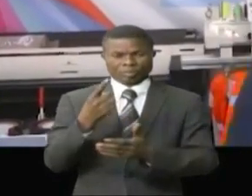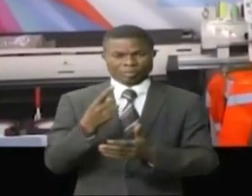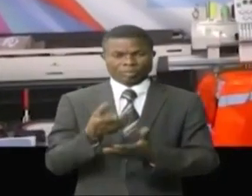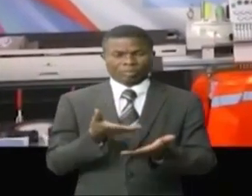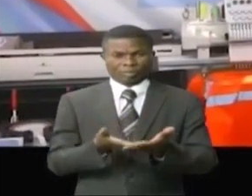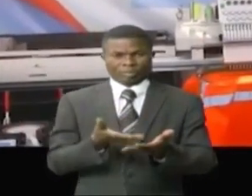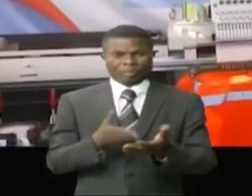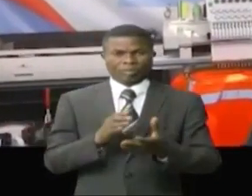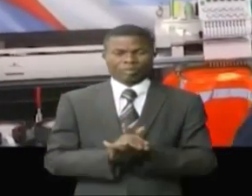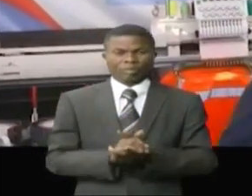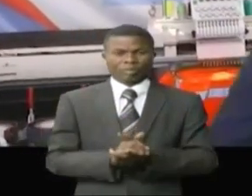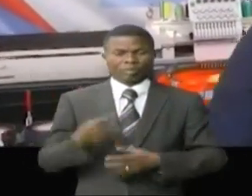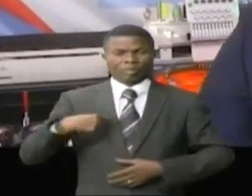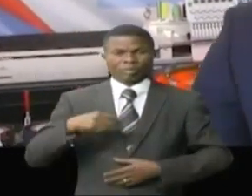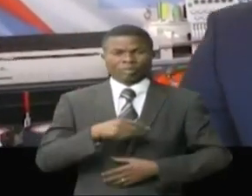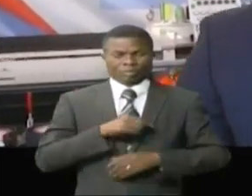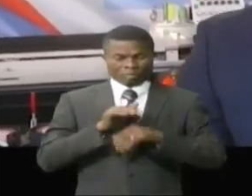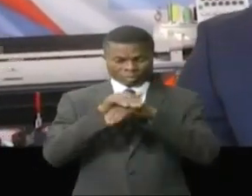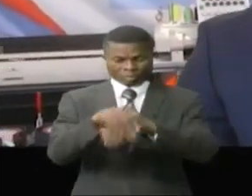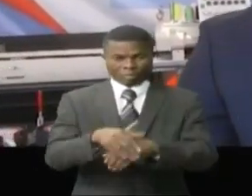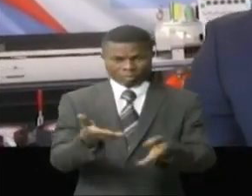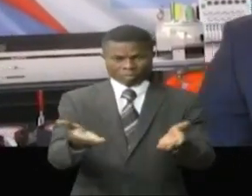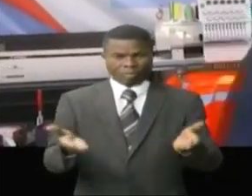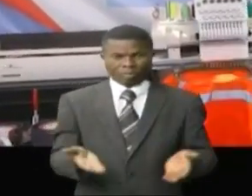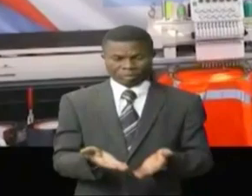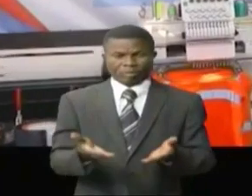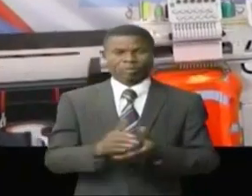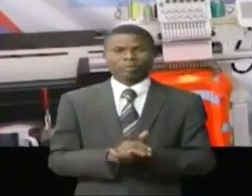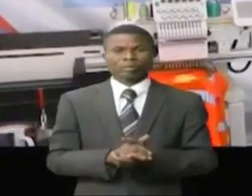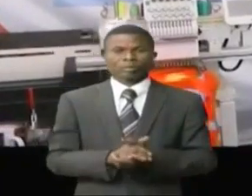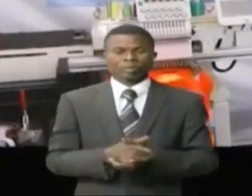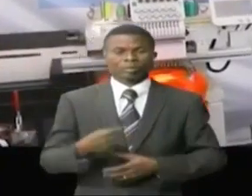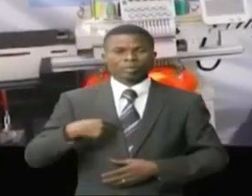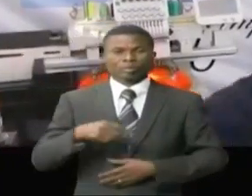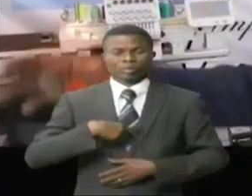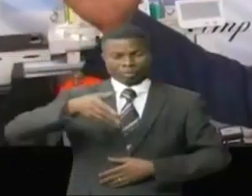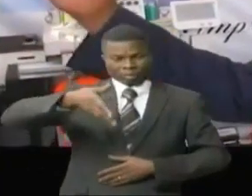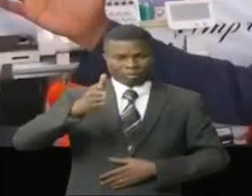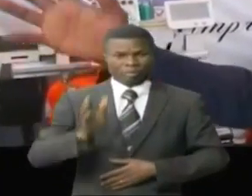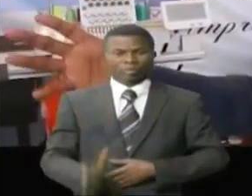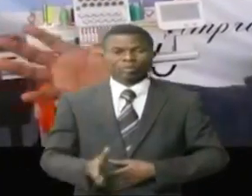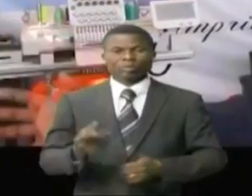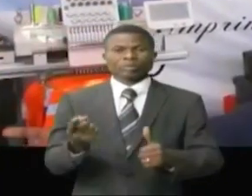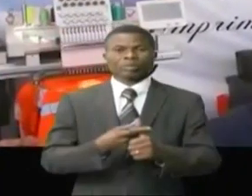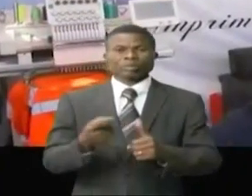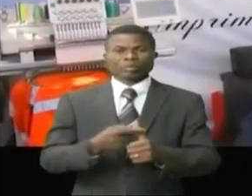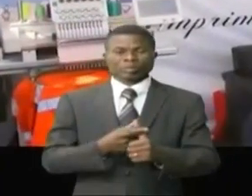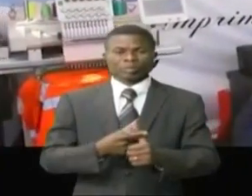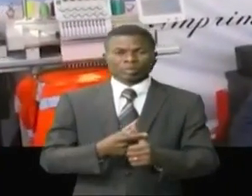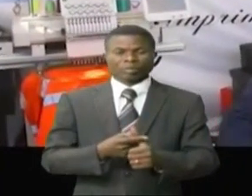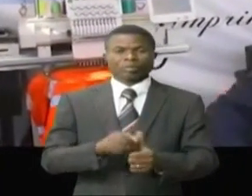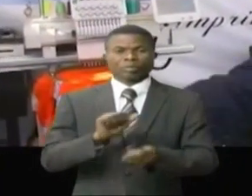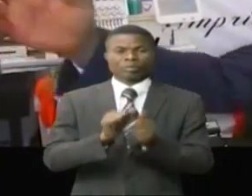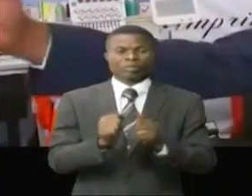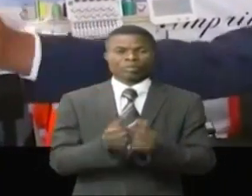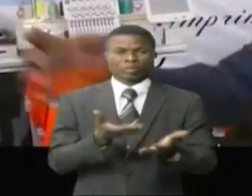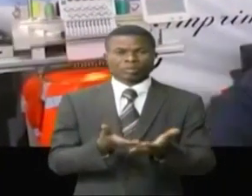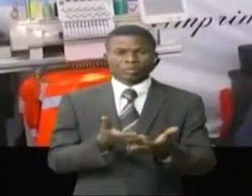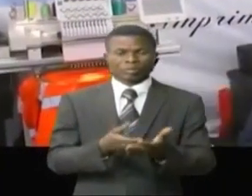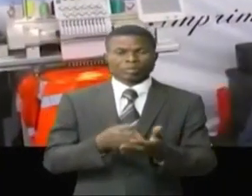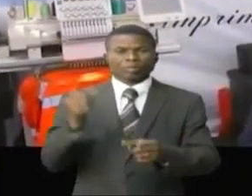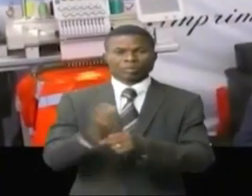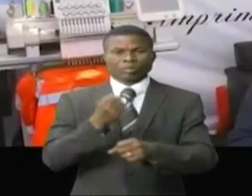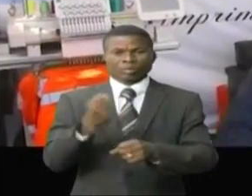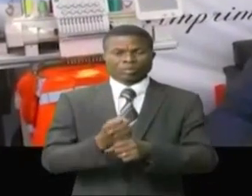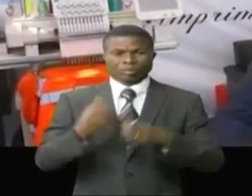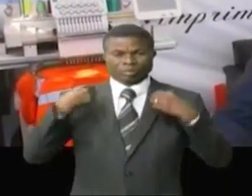Kolwezi. Nous sommes basés ici à Kolwezi. Nous sommes spécialisés dans les grandes impressions et nous confectionnons aussi des